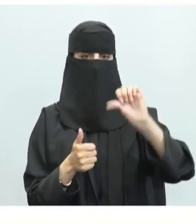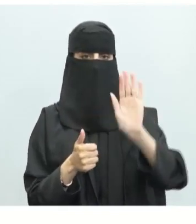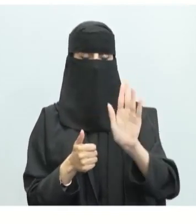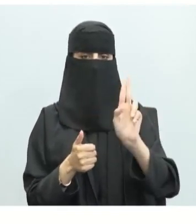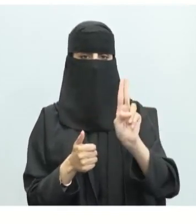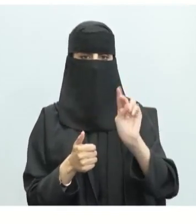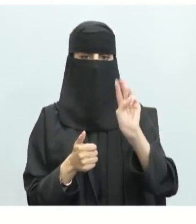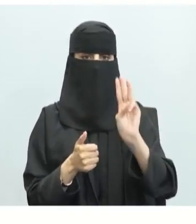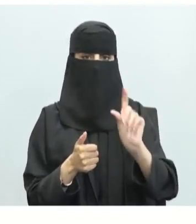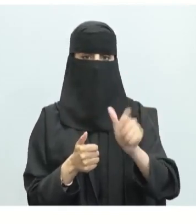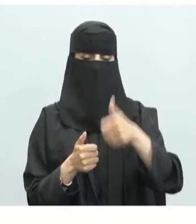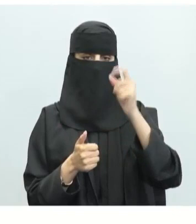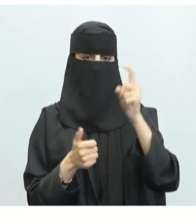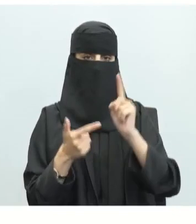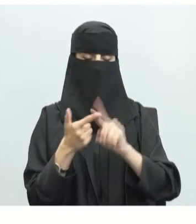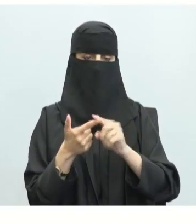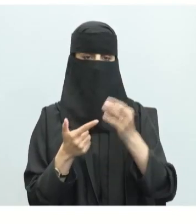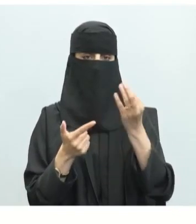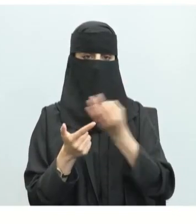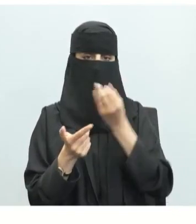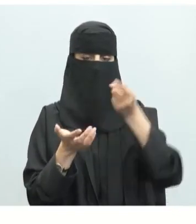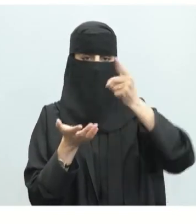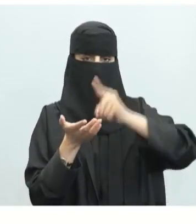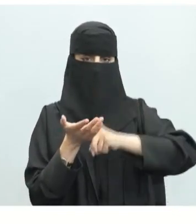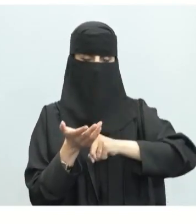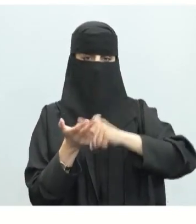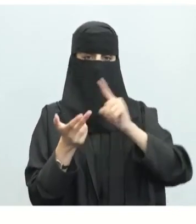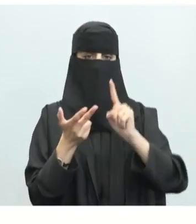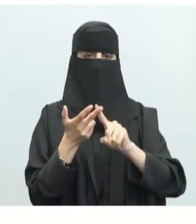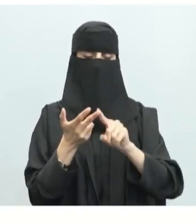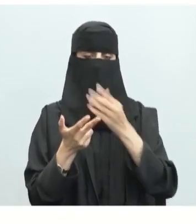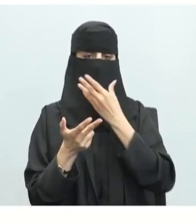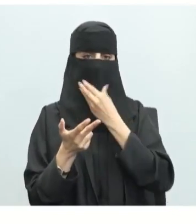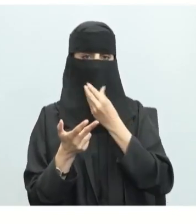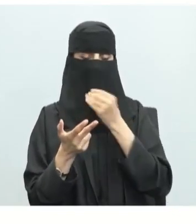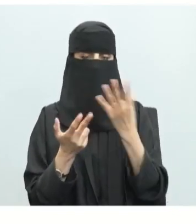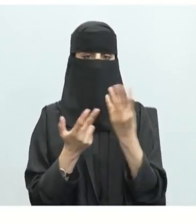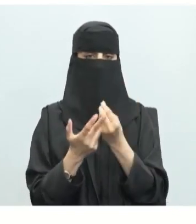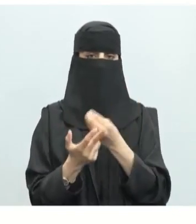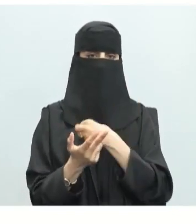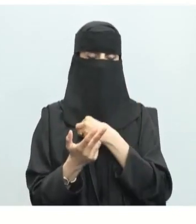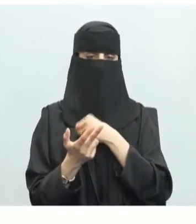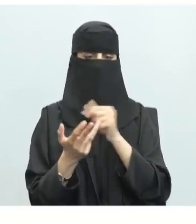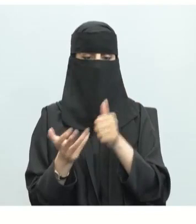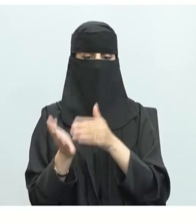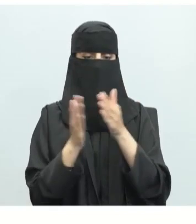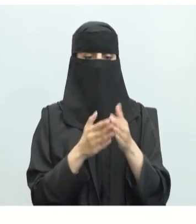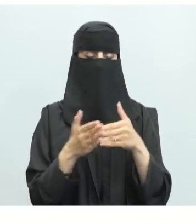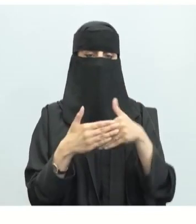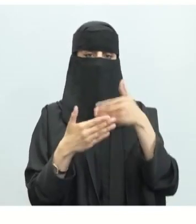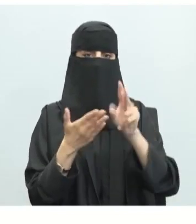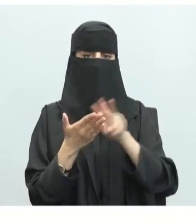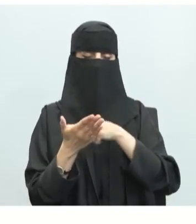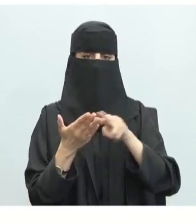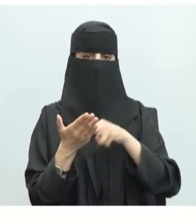والتوكيد والتمني والترجي. ثم لدينا بعد ذلك قمنا باستذكار واسترجاع